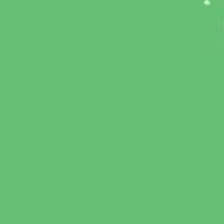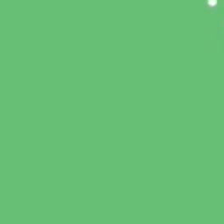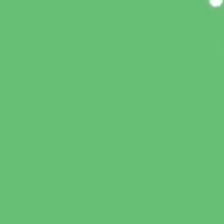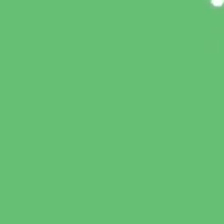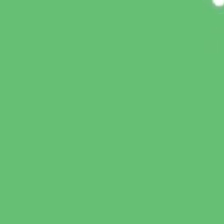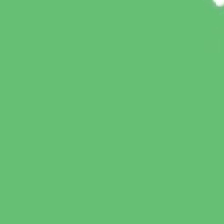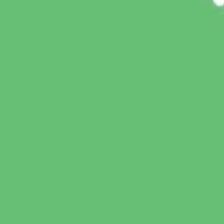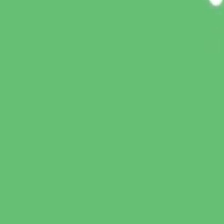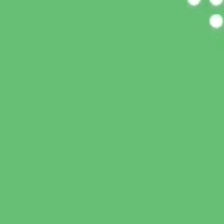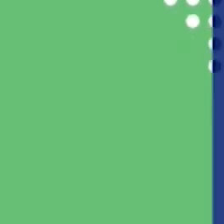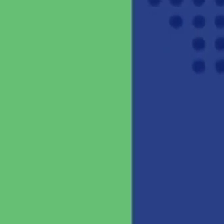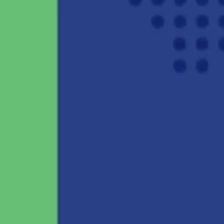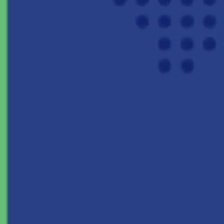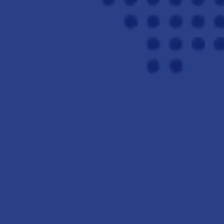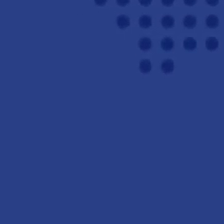Музика